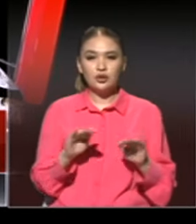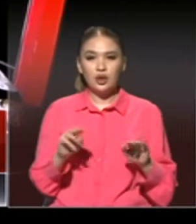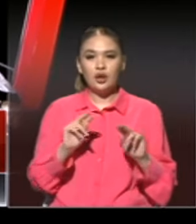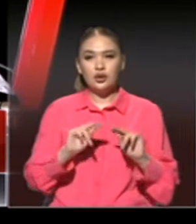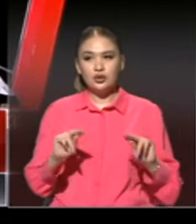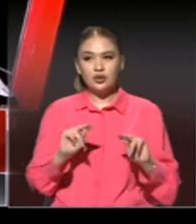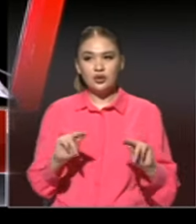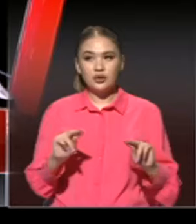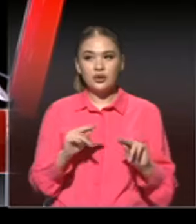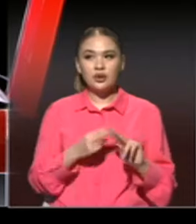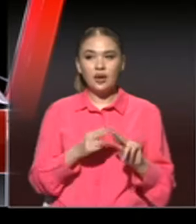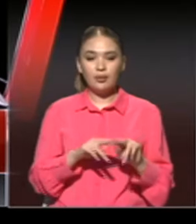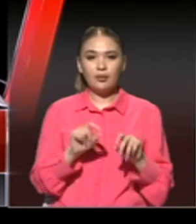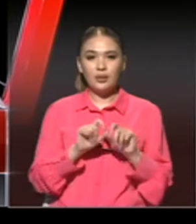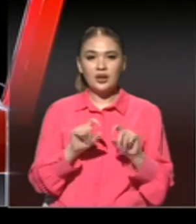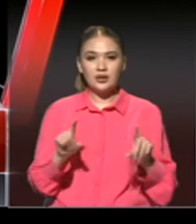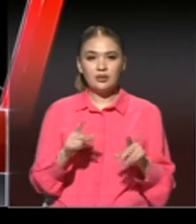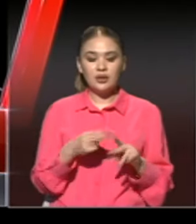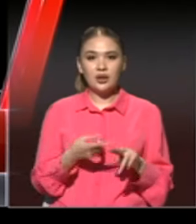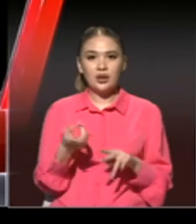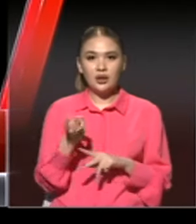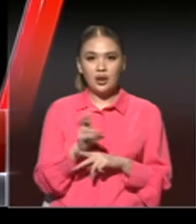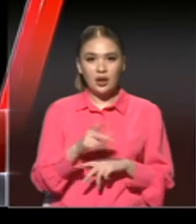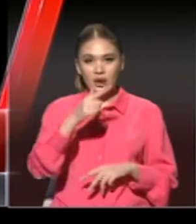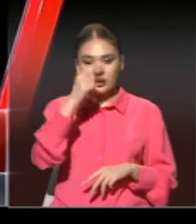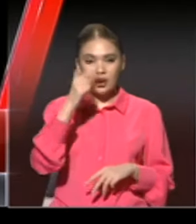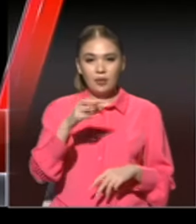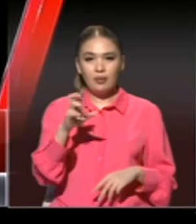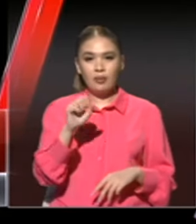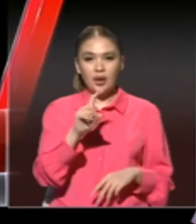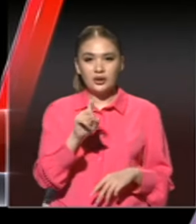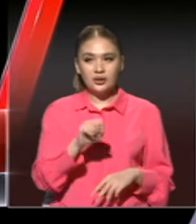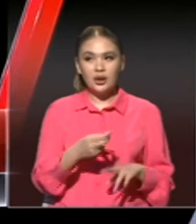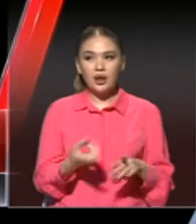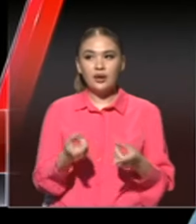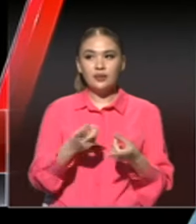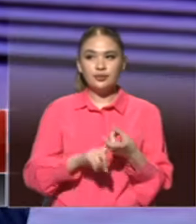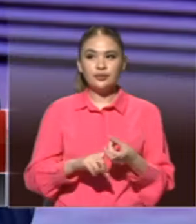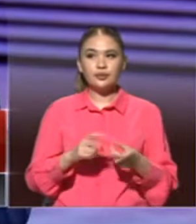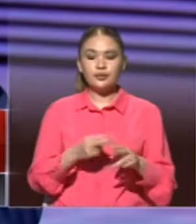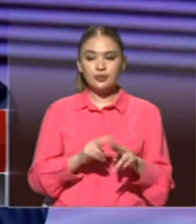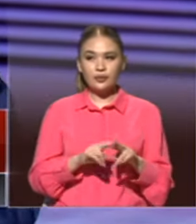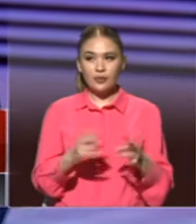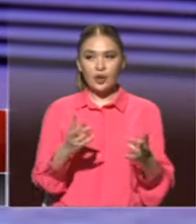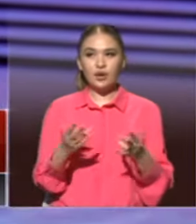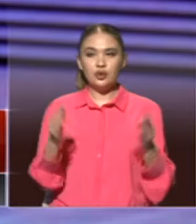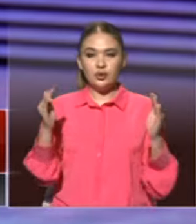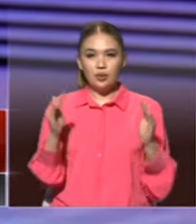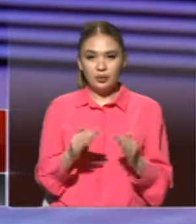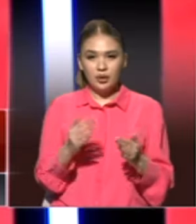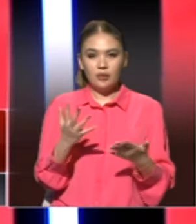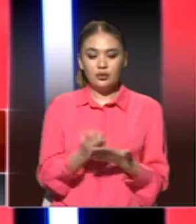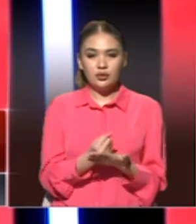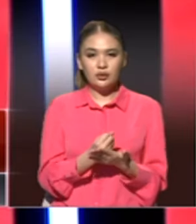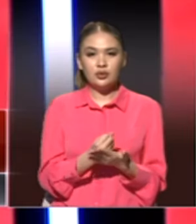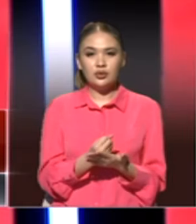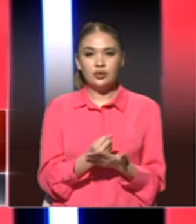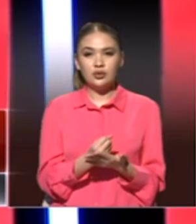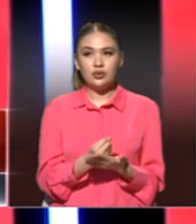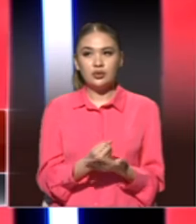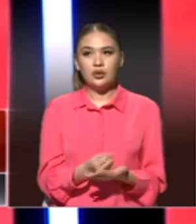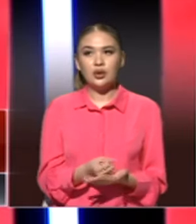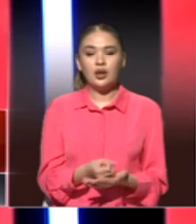балалар мектептен келген балалардың білімі тек қана базалық деңгейде, шаблондық базалық деңгейі төмен, шаблондық жаңағы